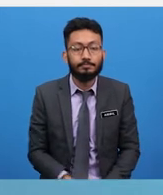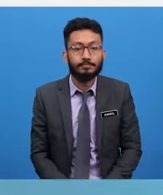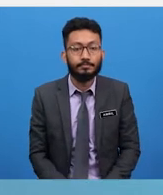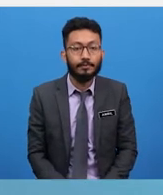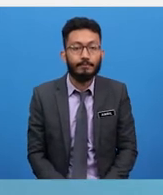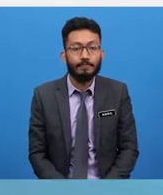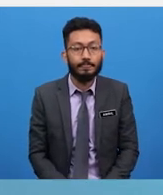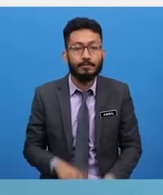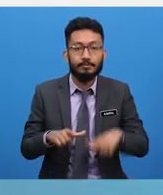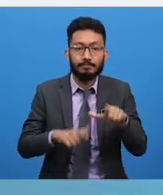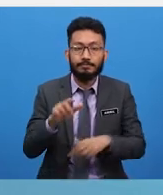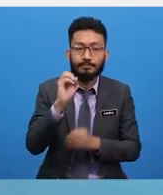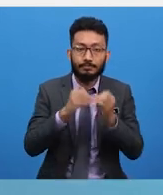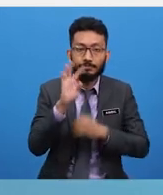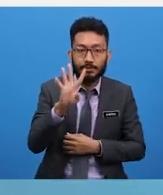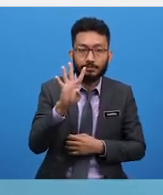Langkah kerja 4,